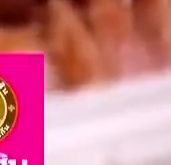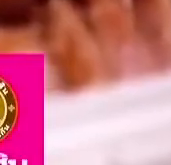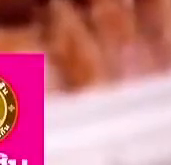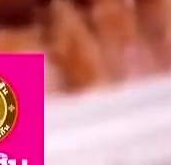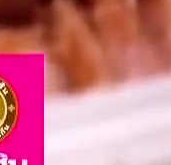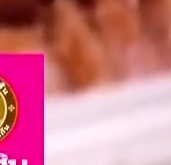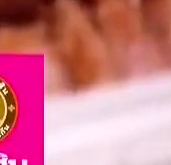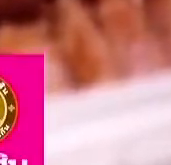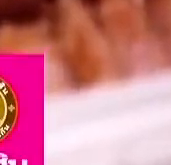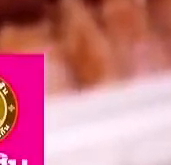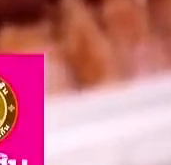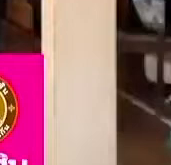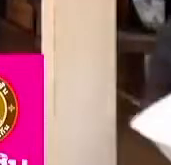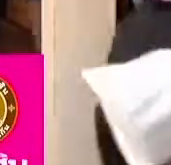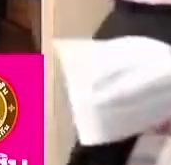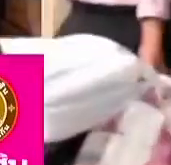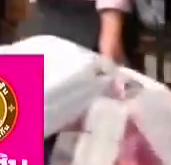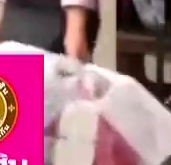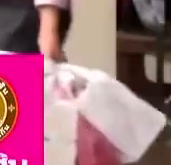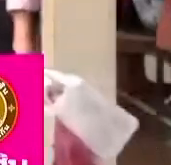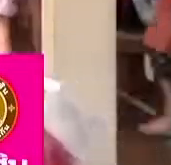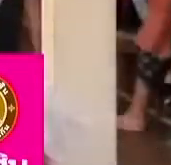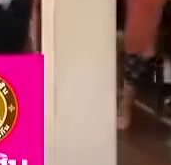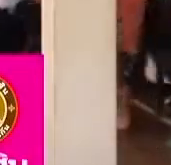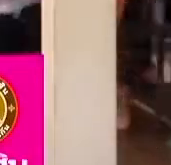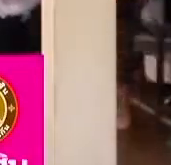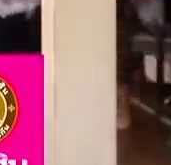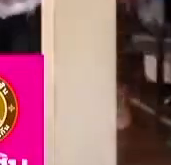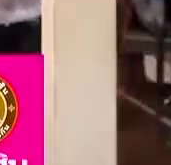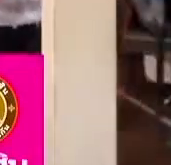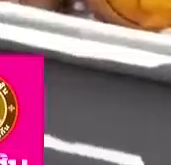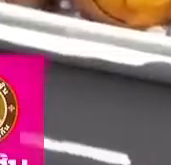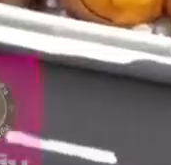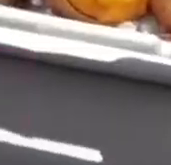ก็สามารถติดต่อมาได้ตามรายละเอียดที่ขึ้นอยู่ตรงนี้เลยครับ